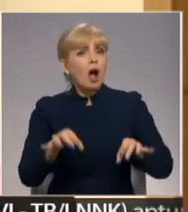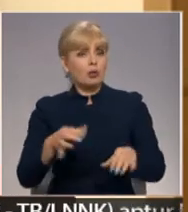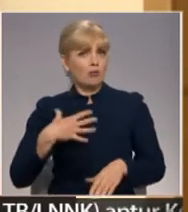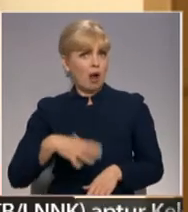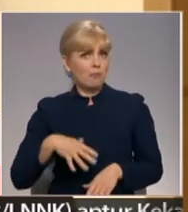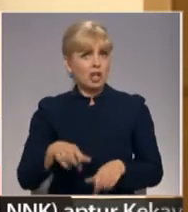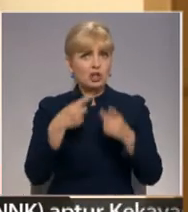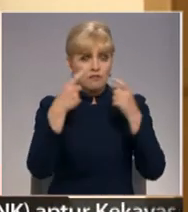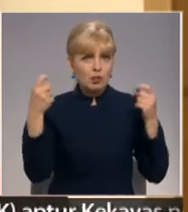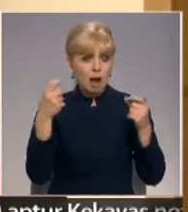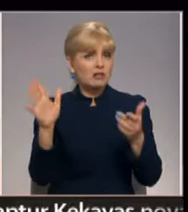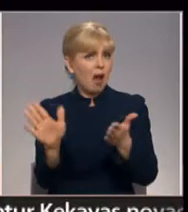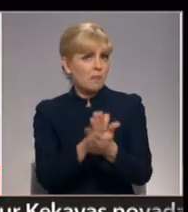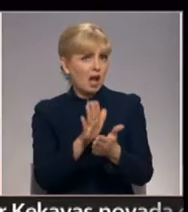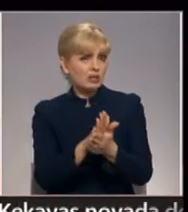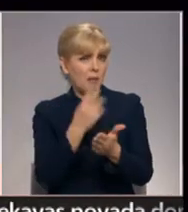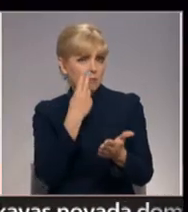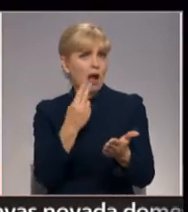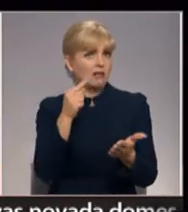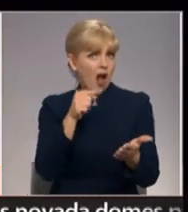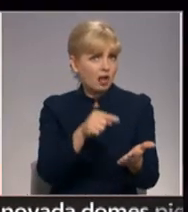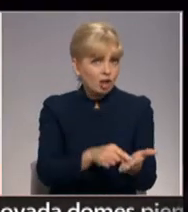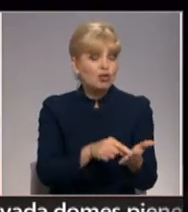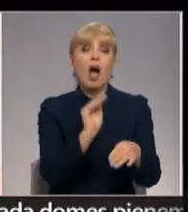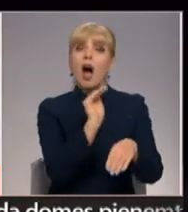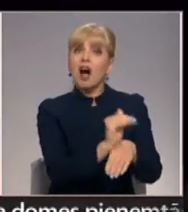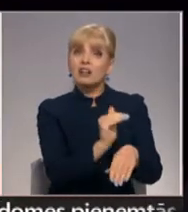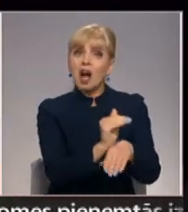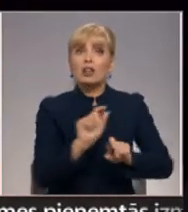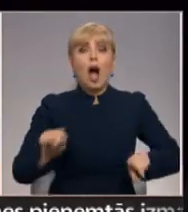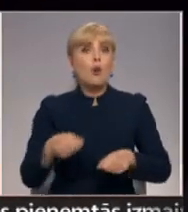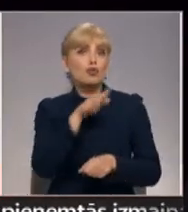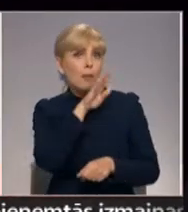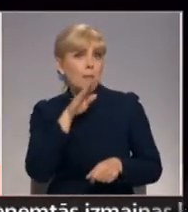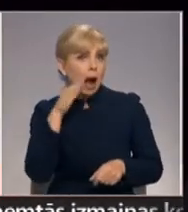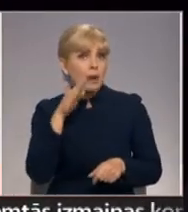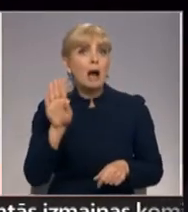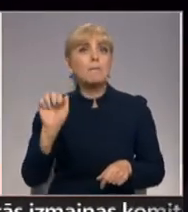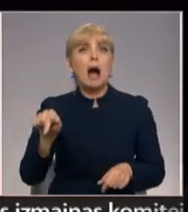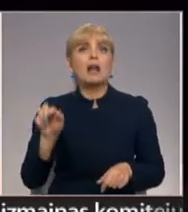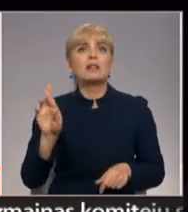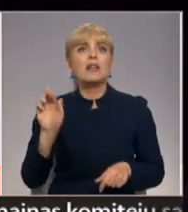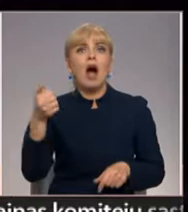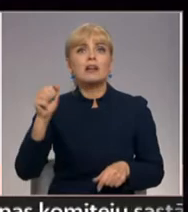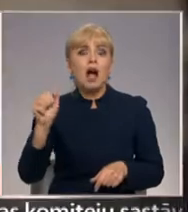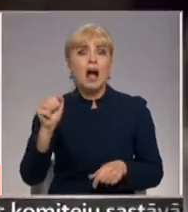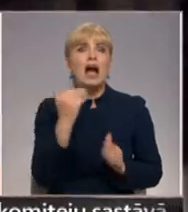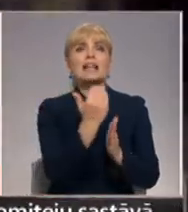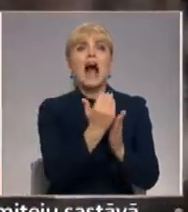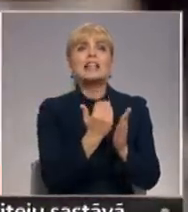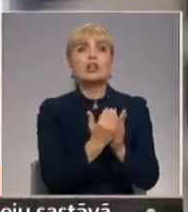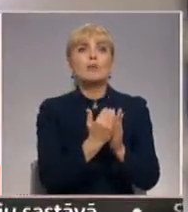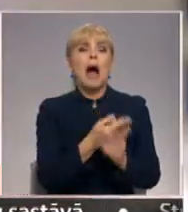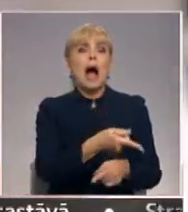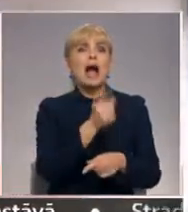šī informācija presē ir parādījusies. Atgādināšu, kā audžmāma Elīna Bataraga, kā arī raidījums aizliegtais paņēmiet